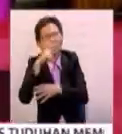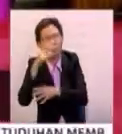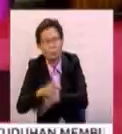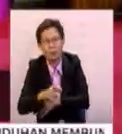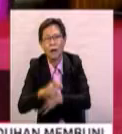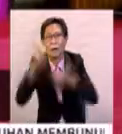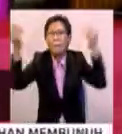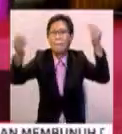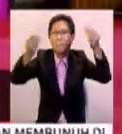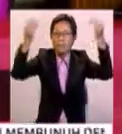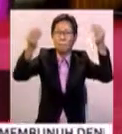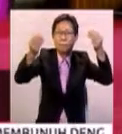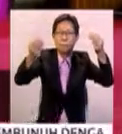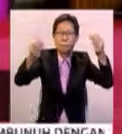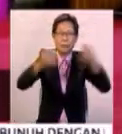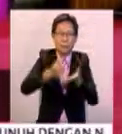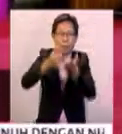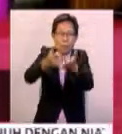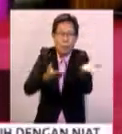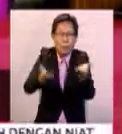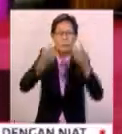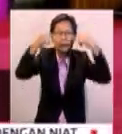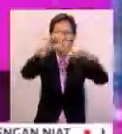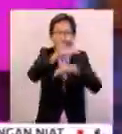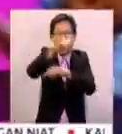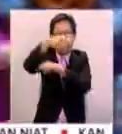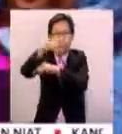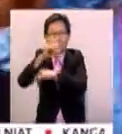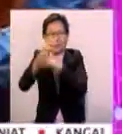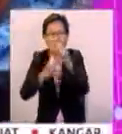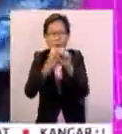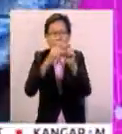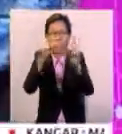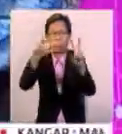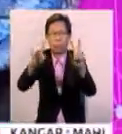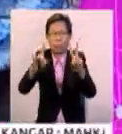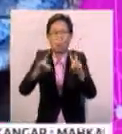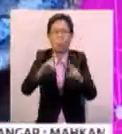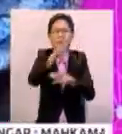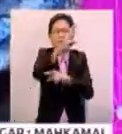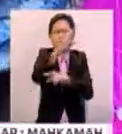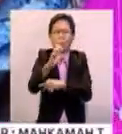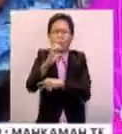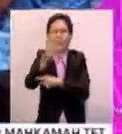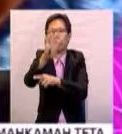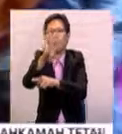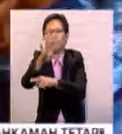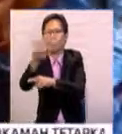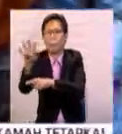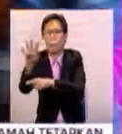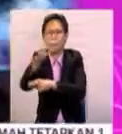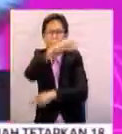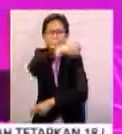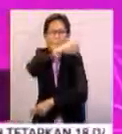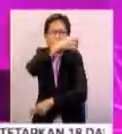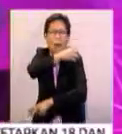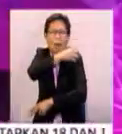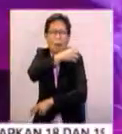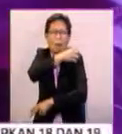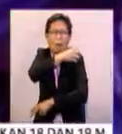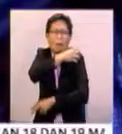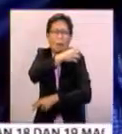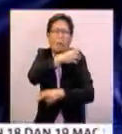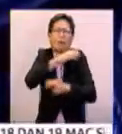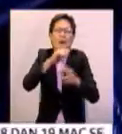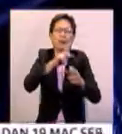menyempurnakan Majlis Anugerah Perkhidmatan Cemerlang APC tahun 2018 kepada 644